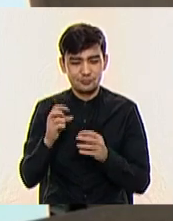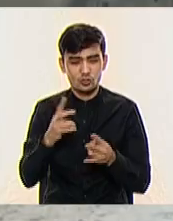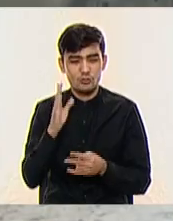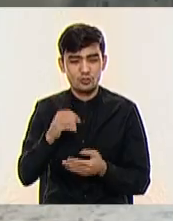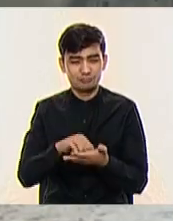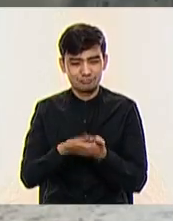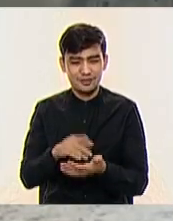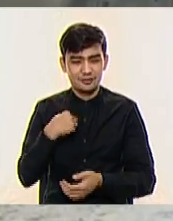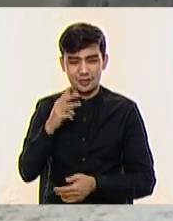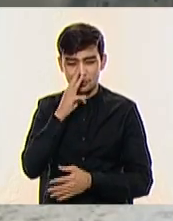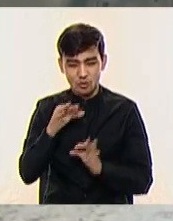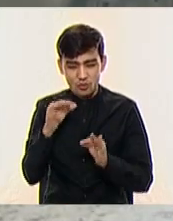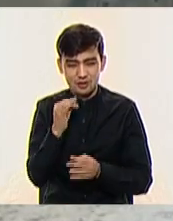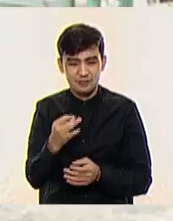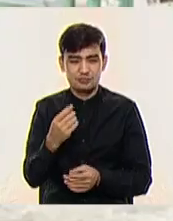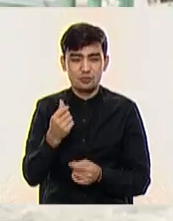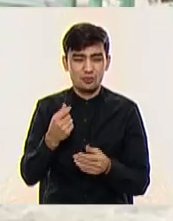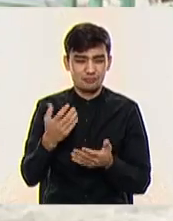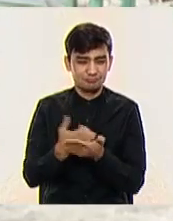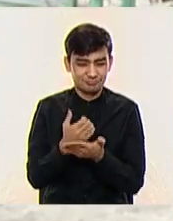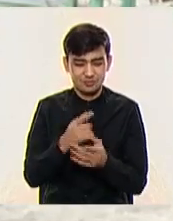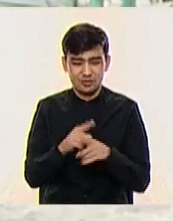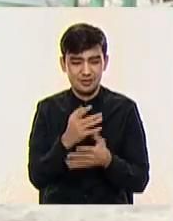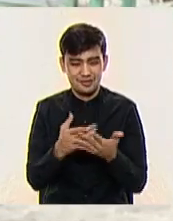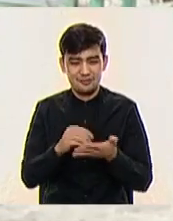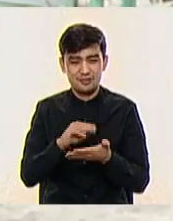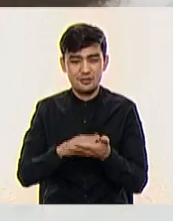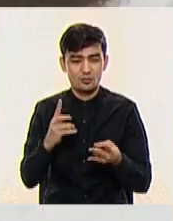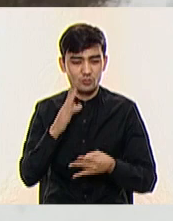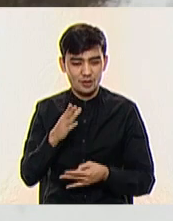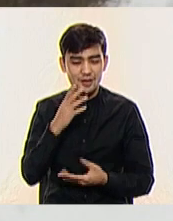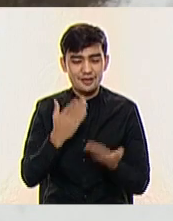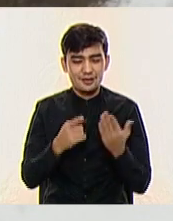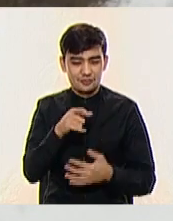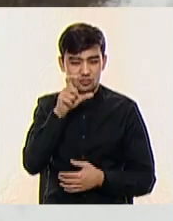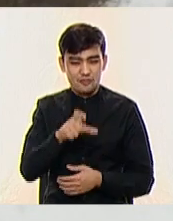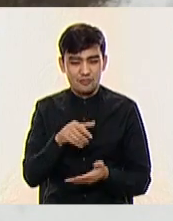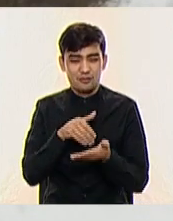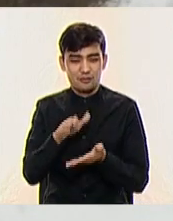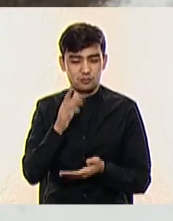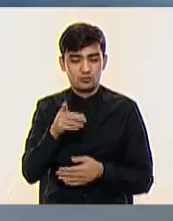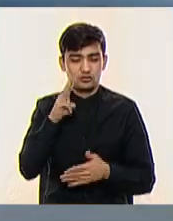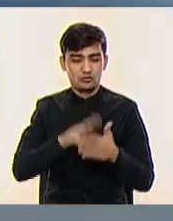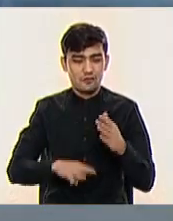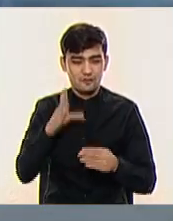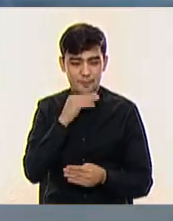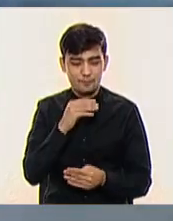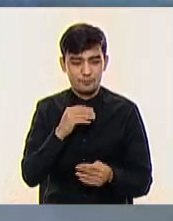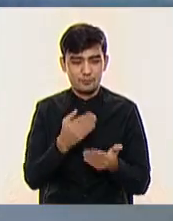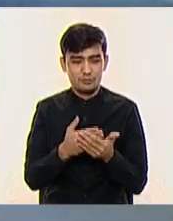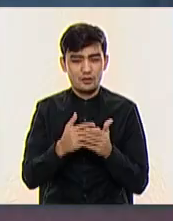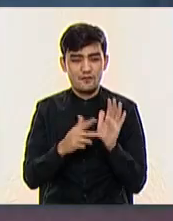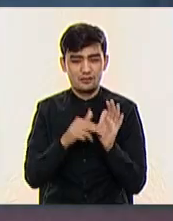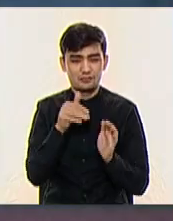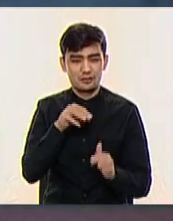имуществе. При несоответствии двух документов с Минфина отправляют уведомление. Если его проигнорировать, грозит штраф чуть более 8